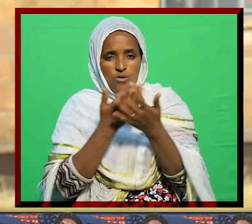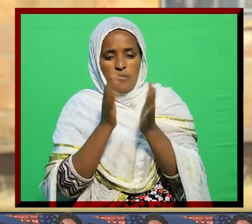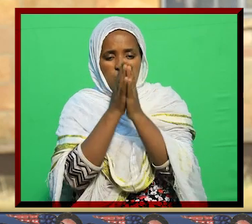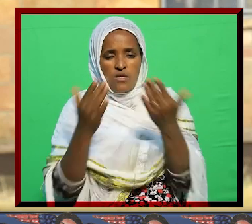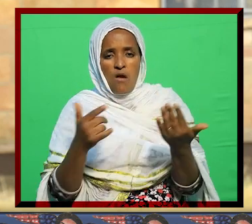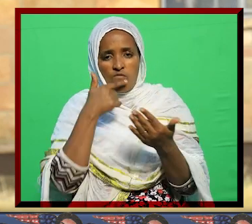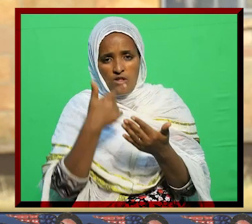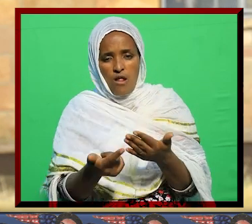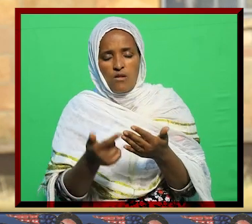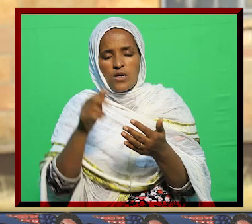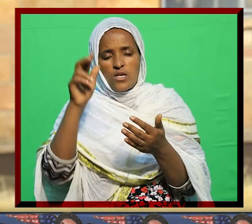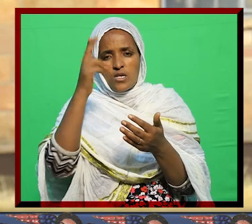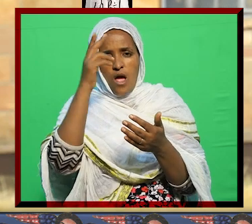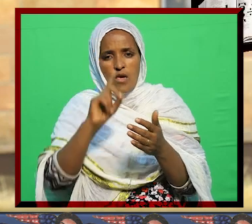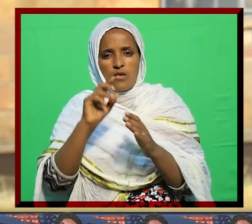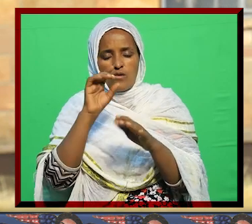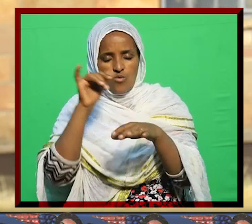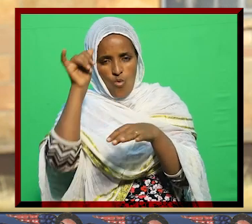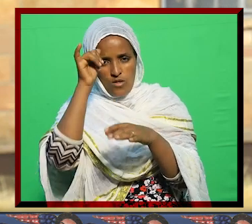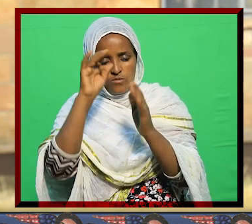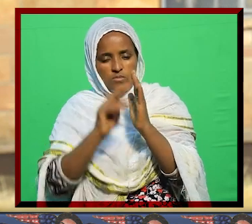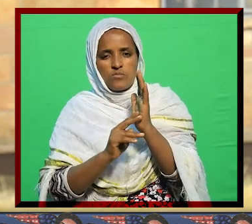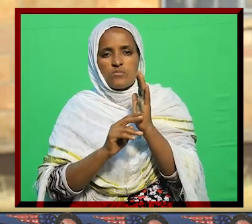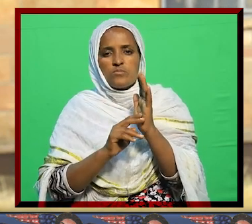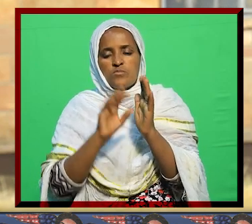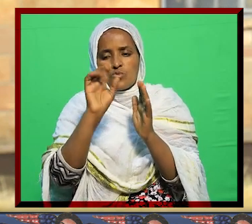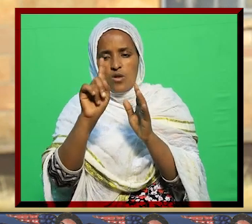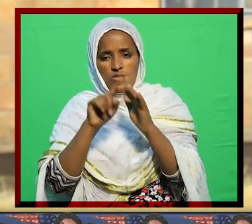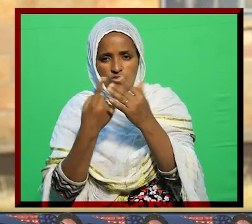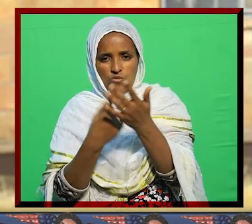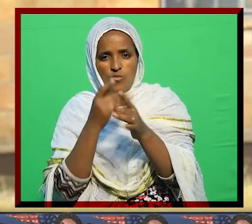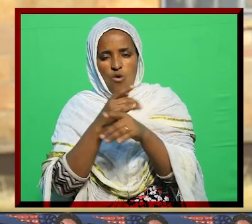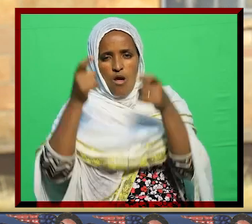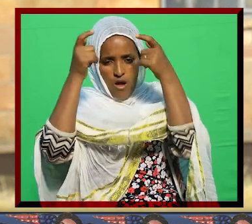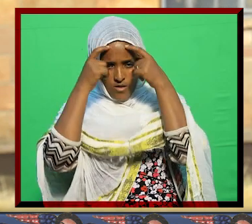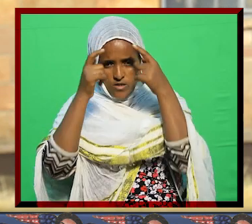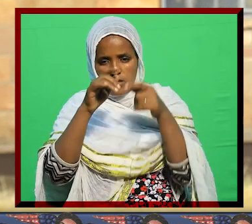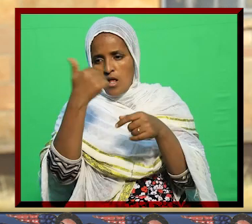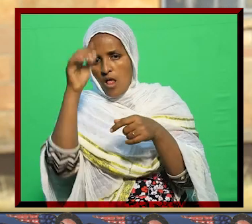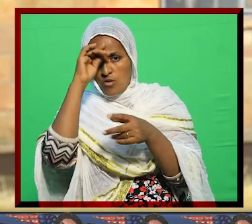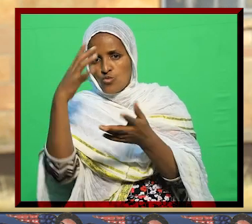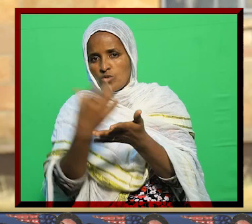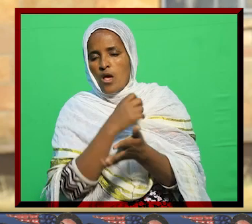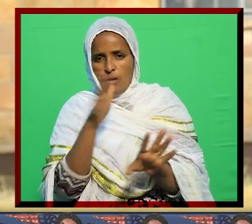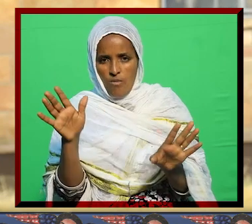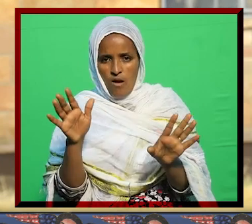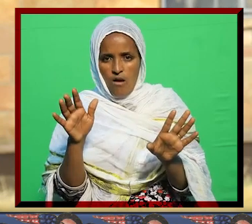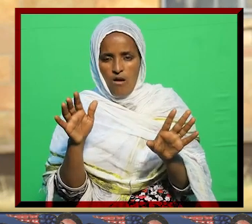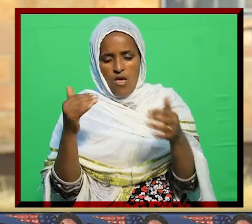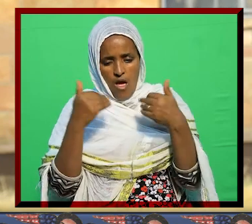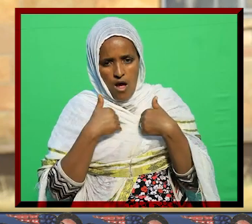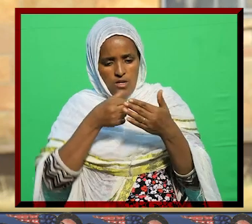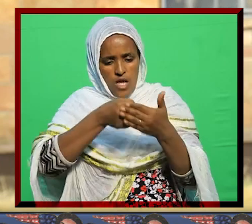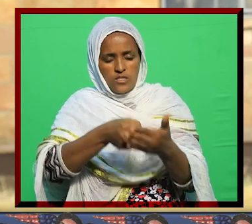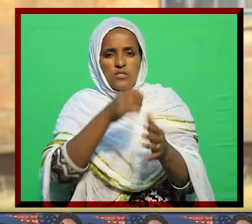አክሊለከ መጽሐፍ ምንድን ነው የሚለው? ራ ዮሐንስ ምዕራፍ 2 ቁጥር 10 ጀምሮ ያለህን አጽንተ ያዝ፣ አክሊልህን ዘውድህን ሰው እንዳይቀማ